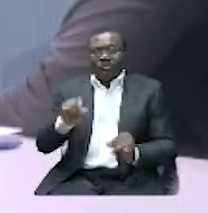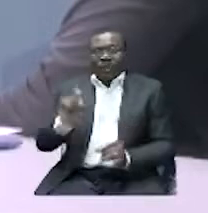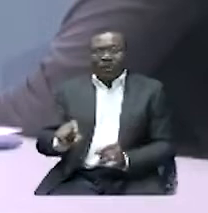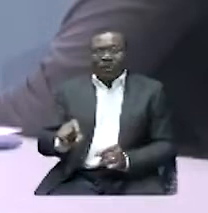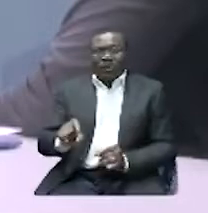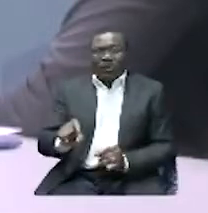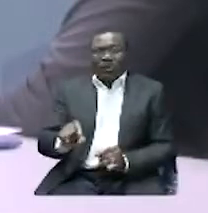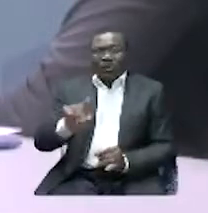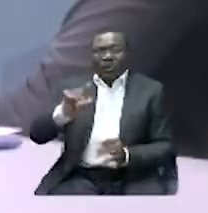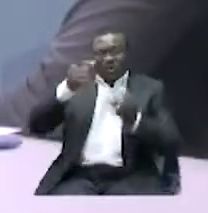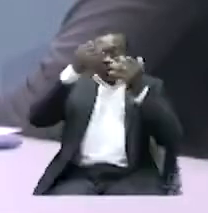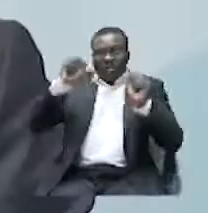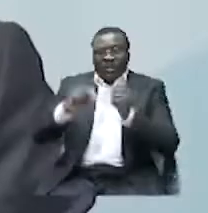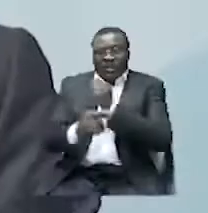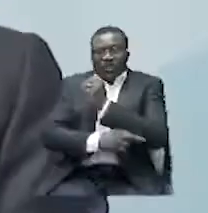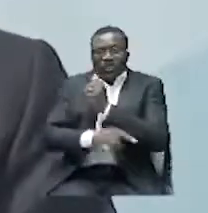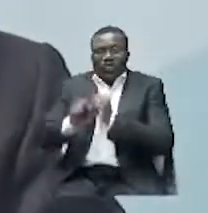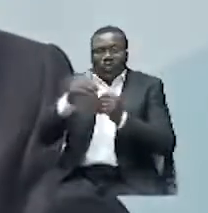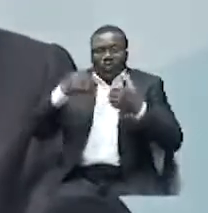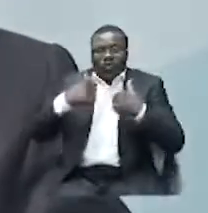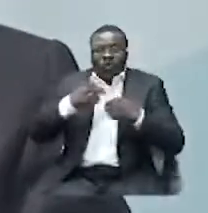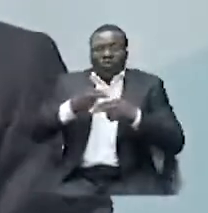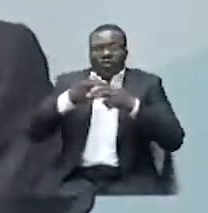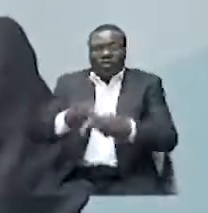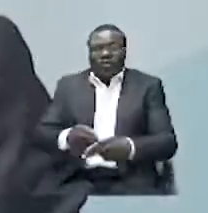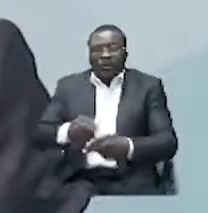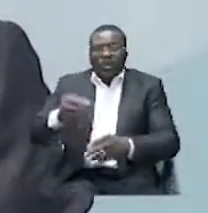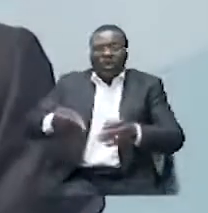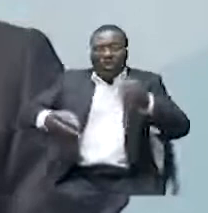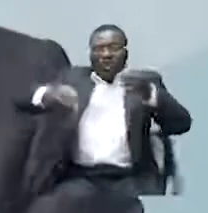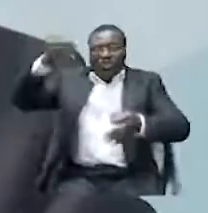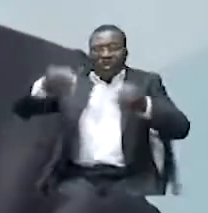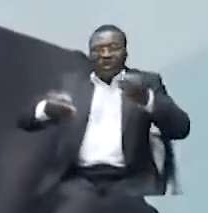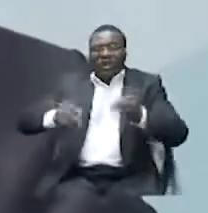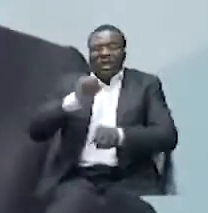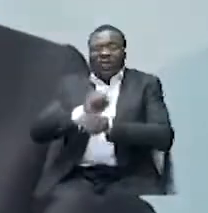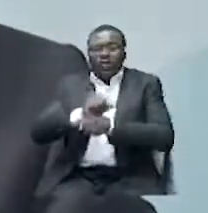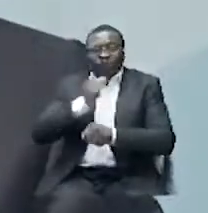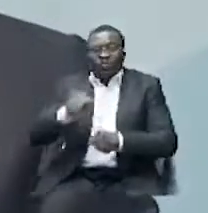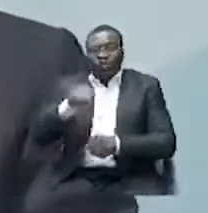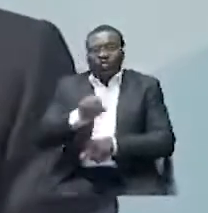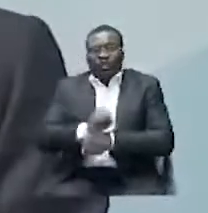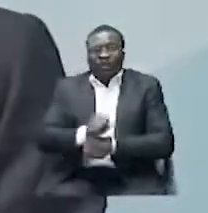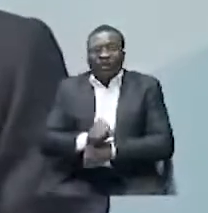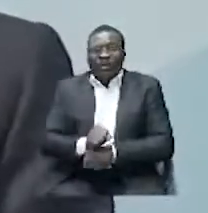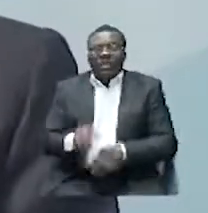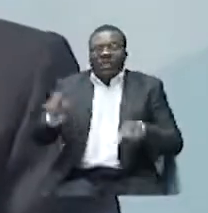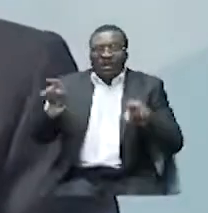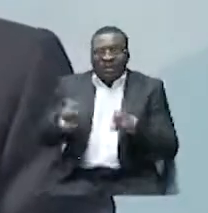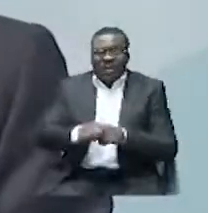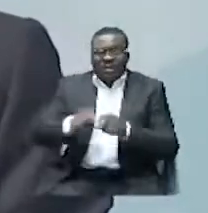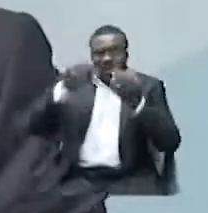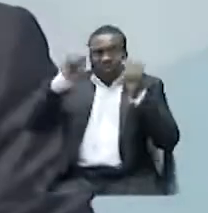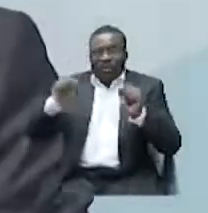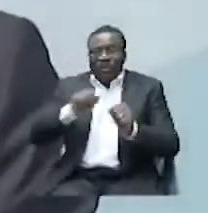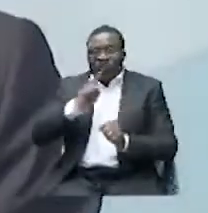Que le président de la République, que nous appelons premier magistrat, ne joue plus ce rôle. Tellement le président de la République se